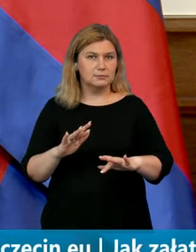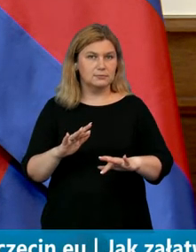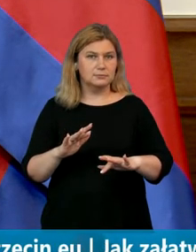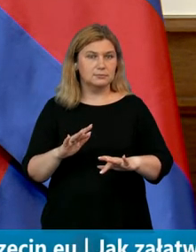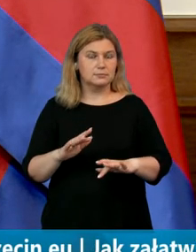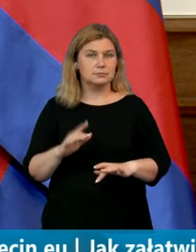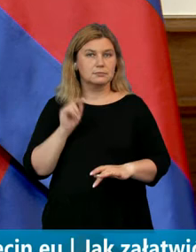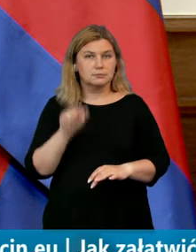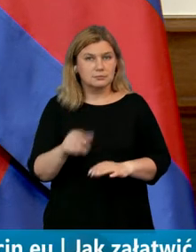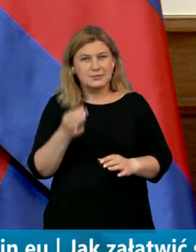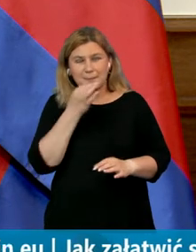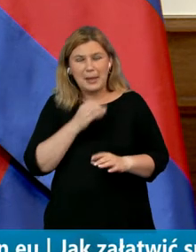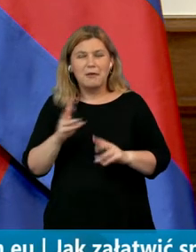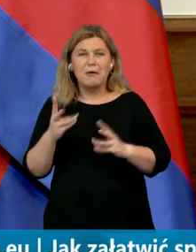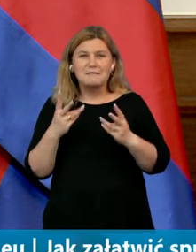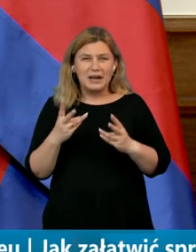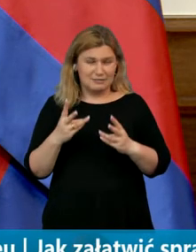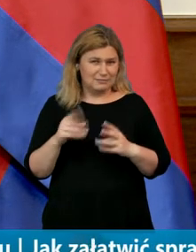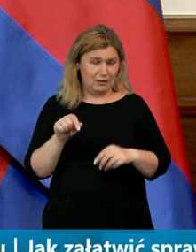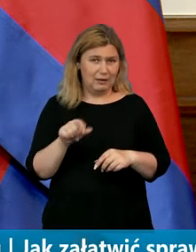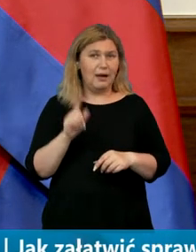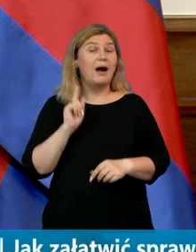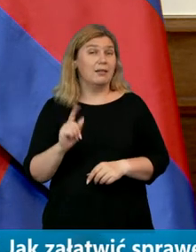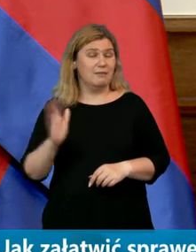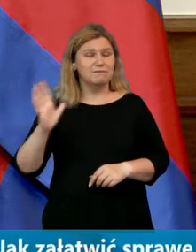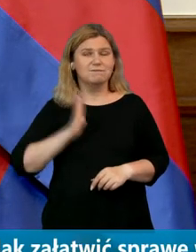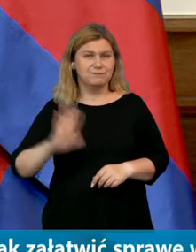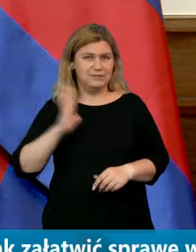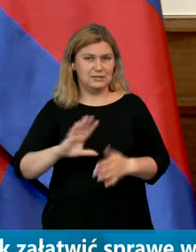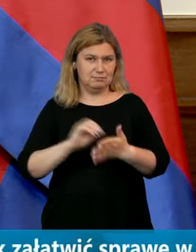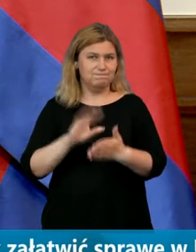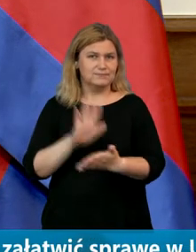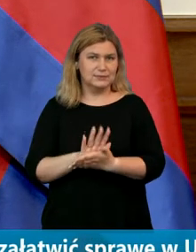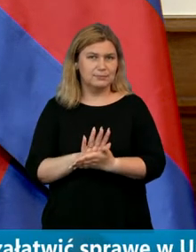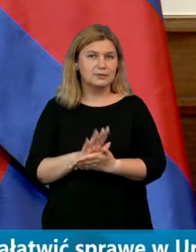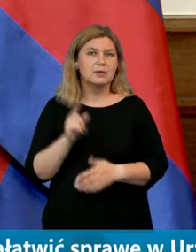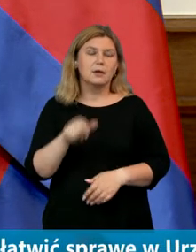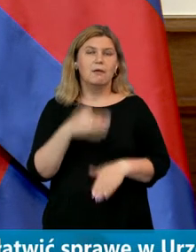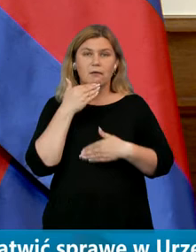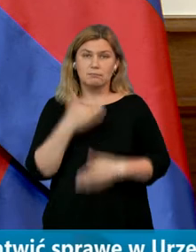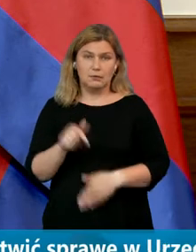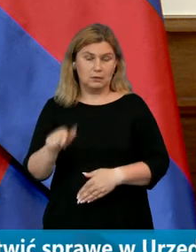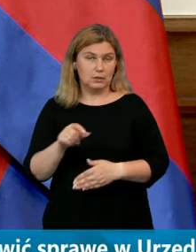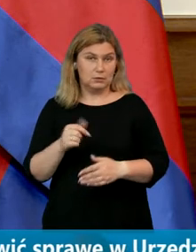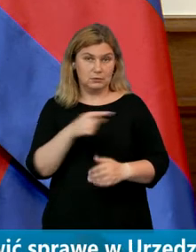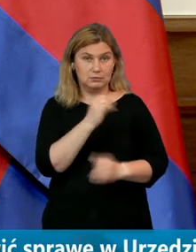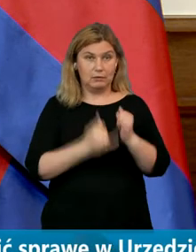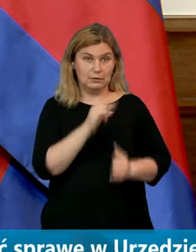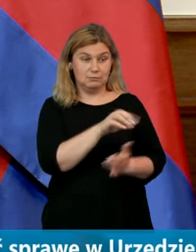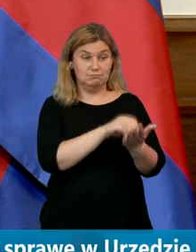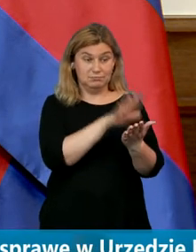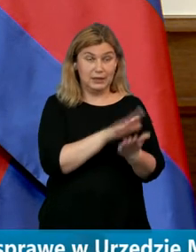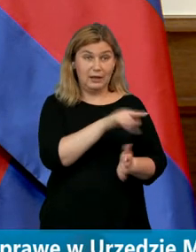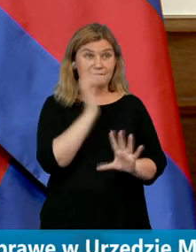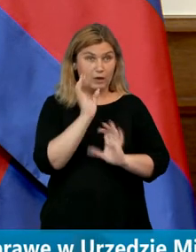To z pozoru może mało znaczący fakt, ale warto się spisać dzięki waszym działaniom, waszym danym,